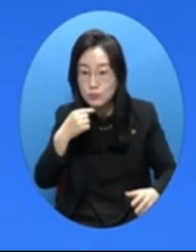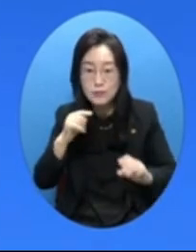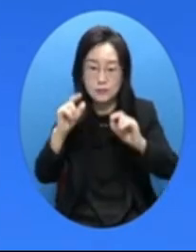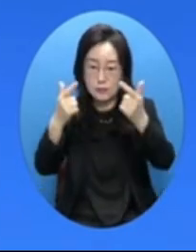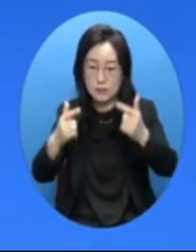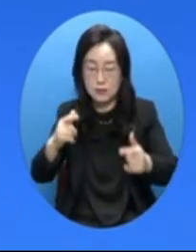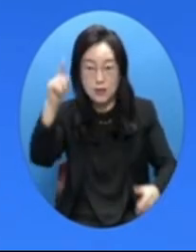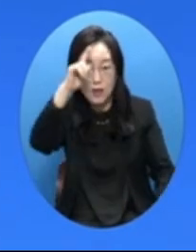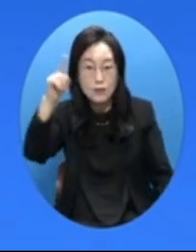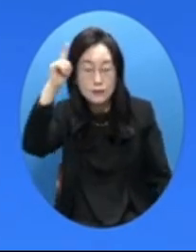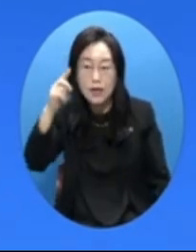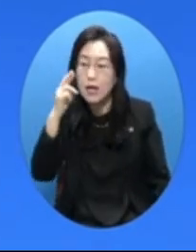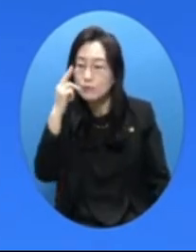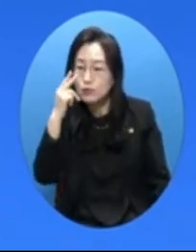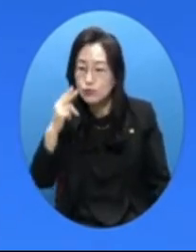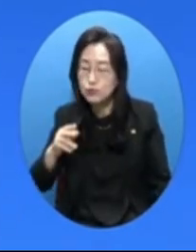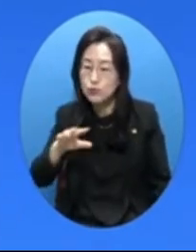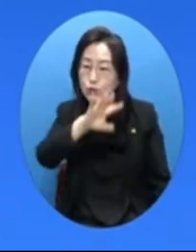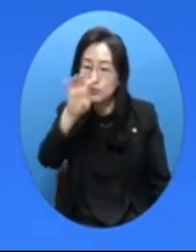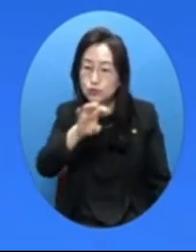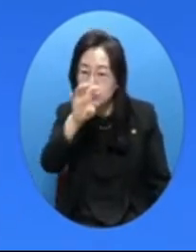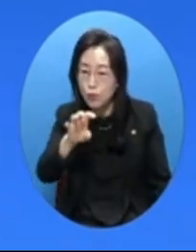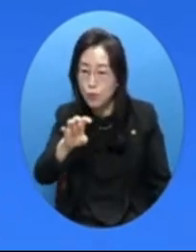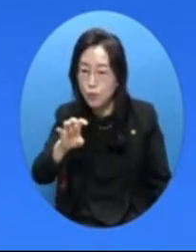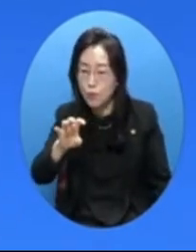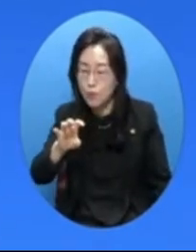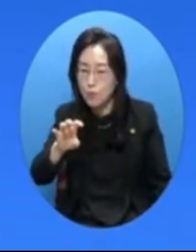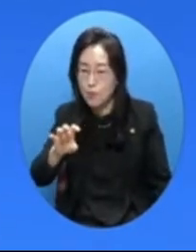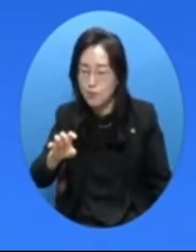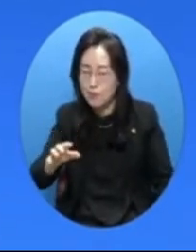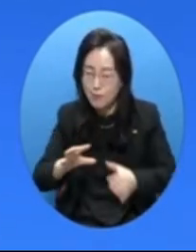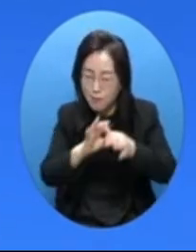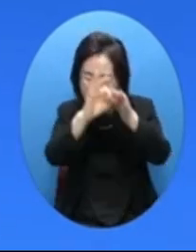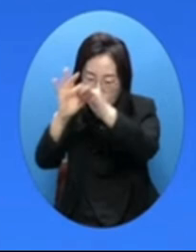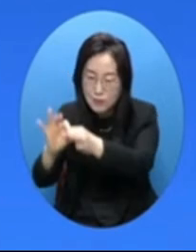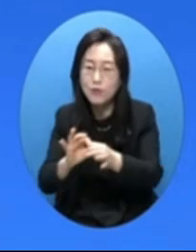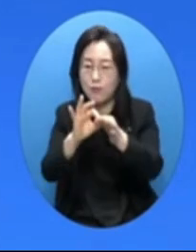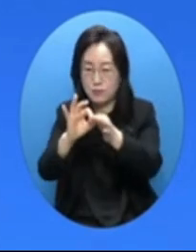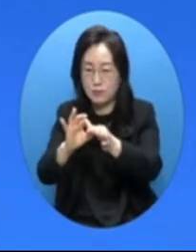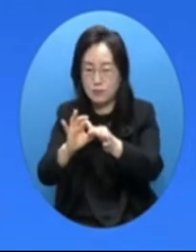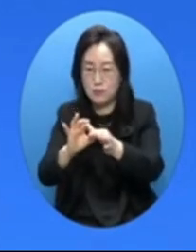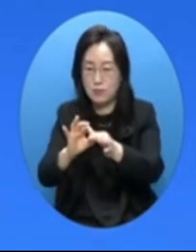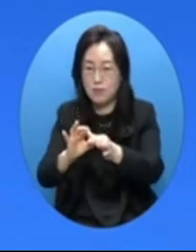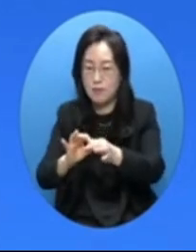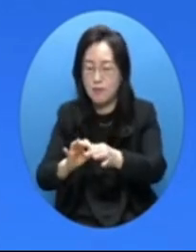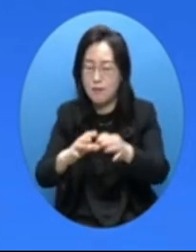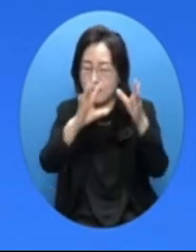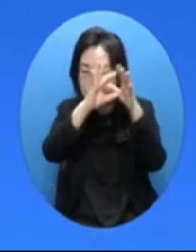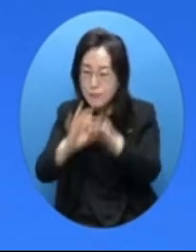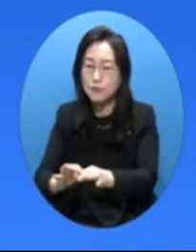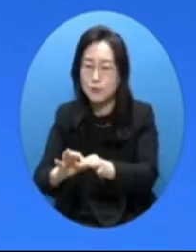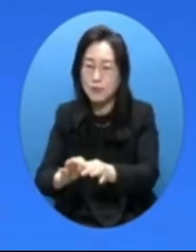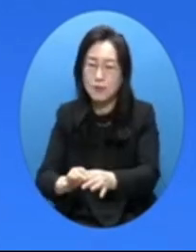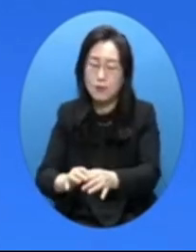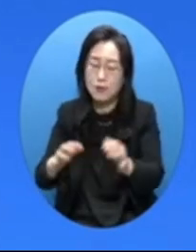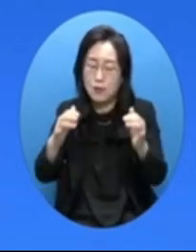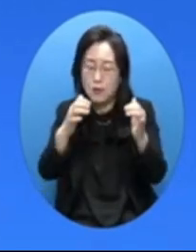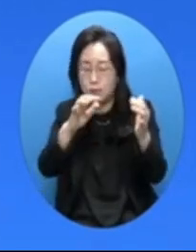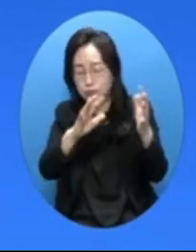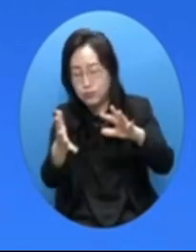미국 온 유럽 간의 대리 전쟁이기도 합니다 그래서 끊임없이 수많은 사람이 죽어